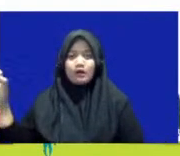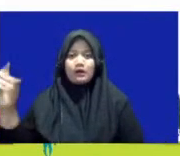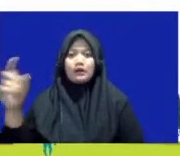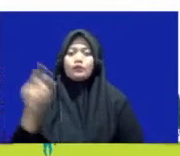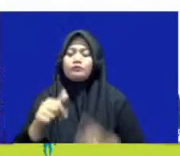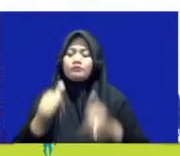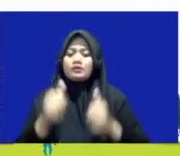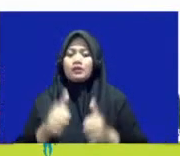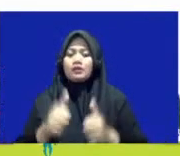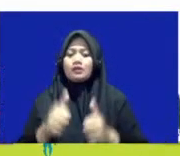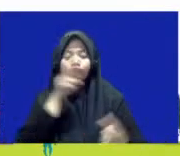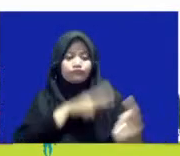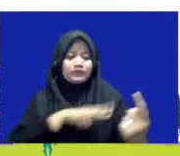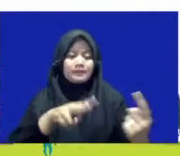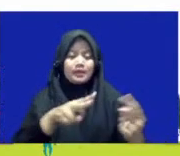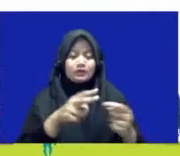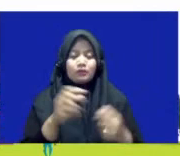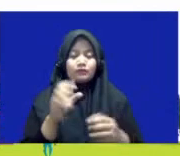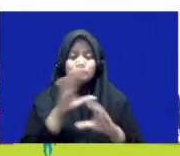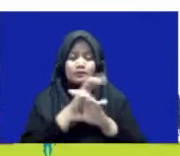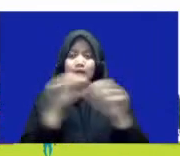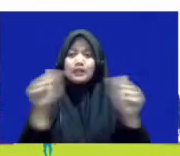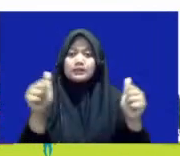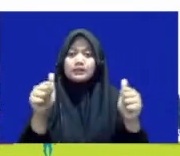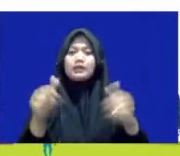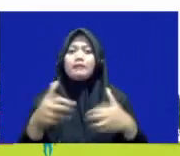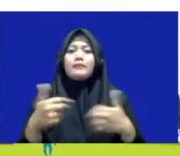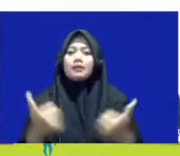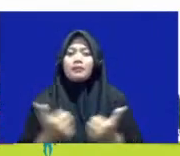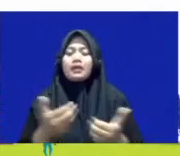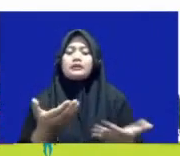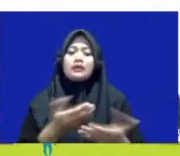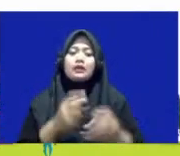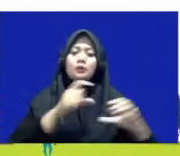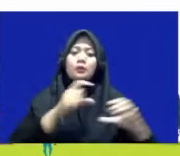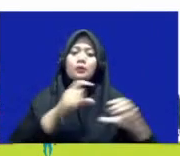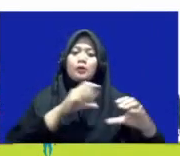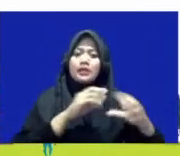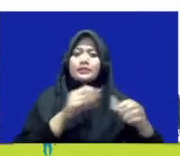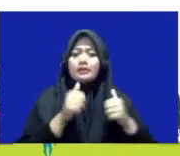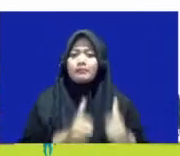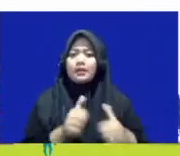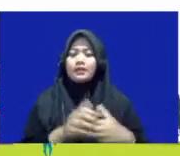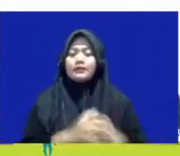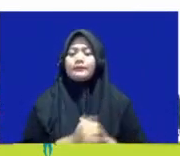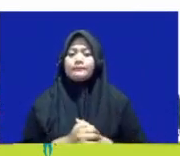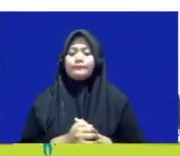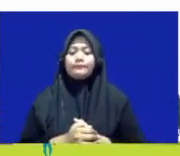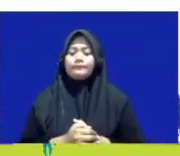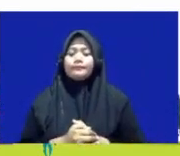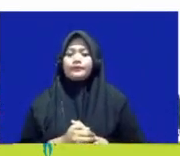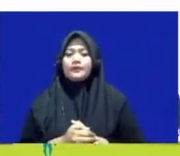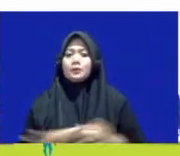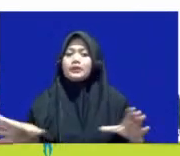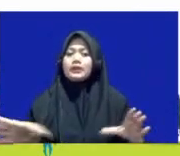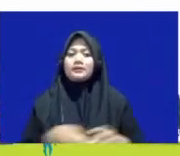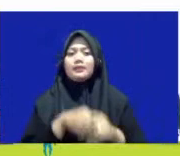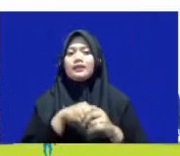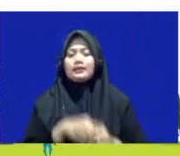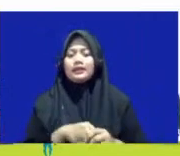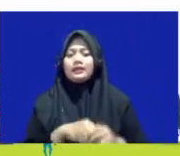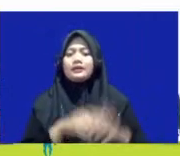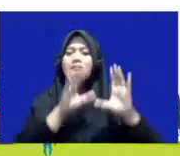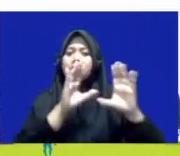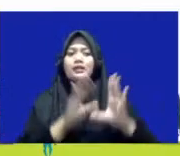terpantau jelas bagaimana cara mengkomunikasikan yang baik. Di sisi lain, keterlibatan dari media pun